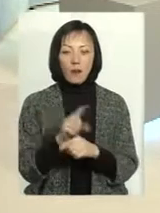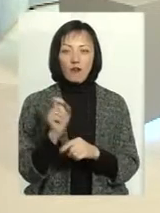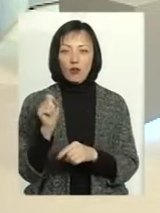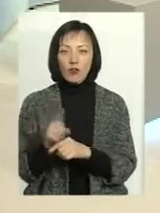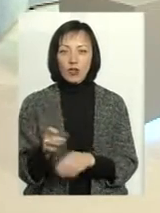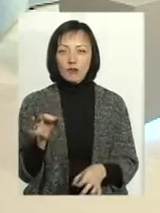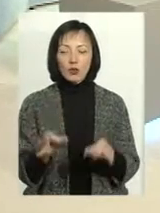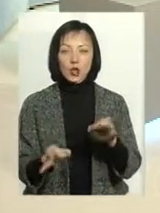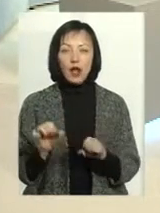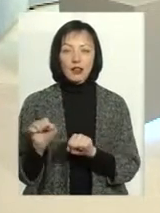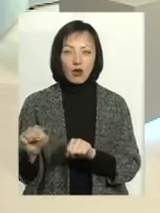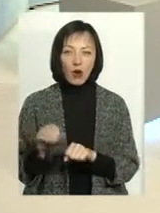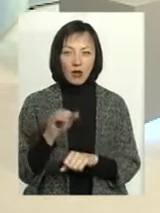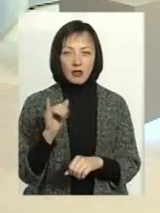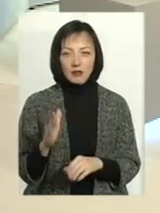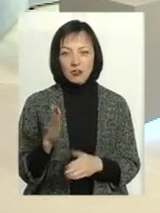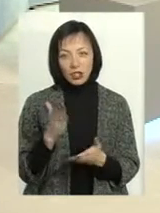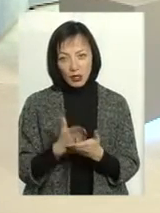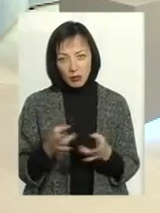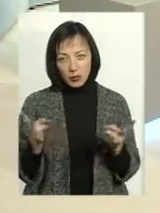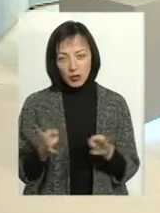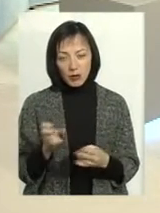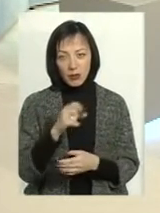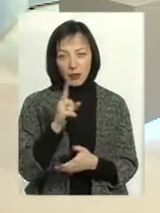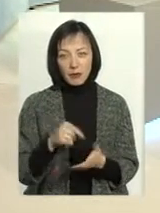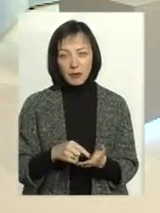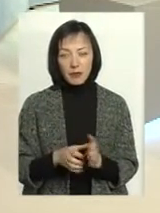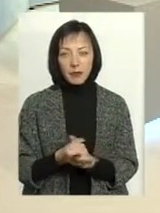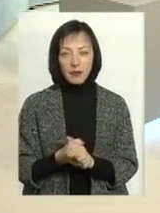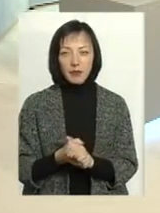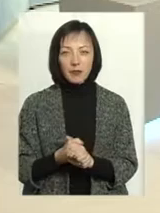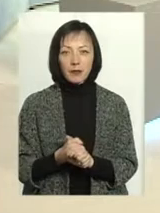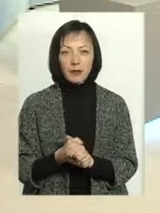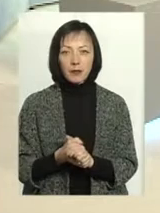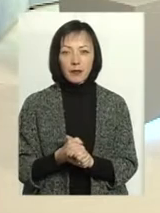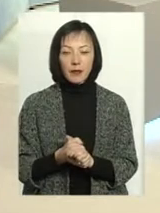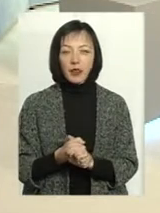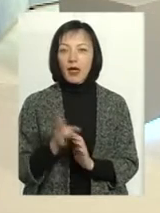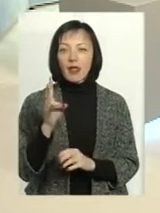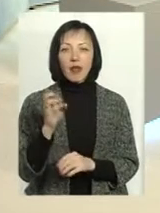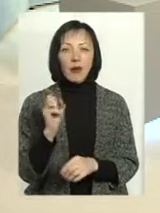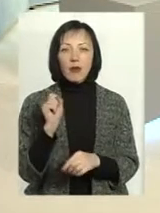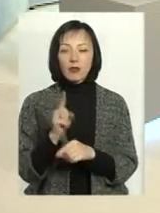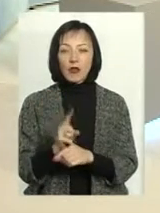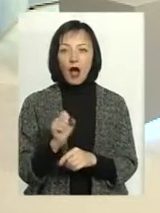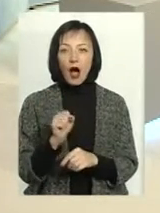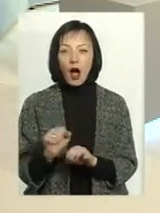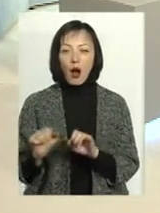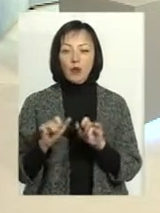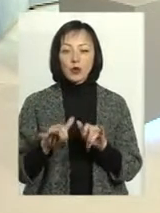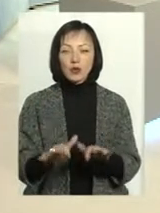повноваження в судах адвокатів? Чи є в цьому потреба? Не, скажімо так, не повноваження, а процесуальні